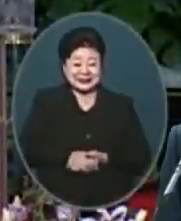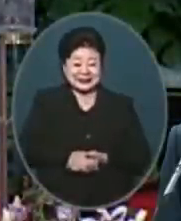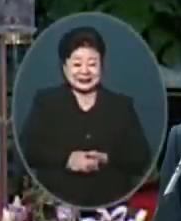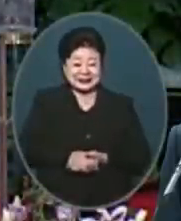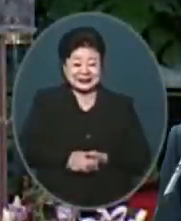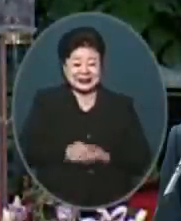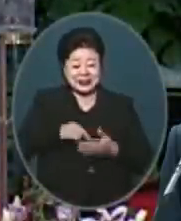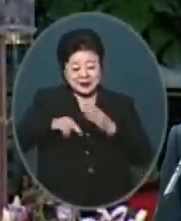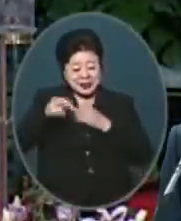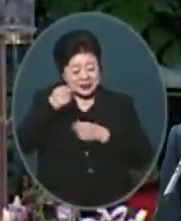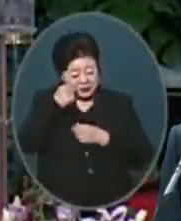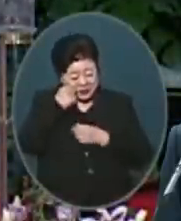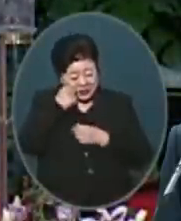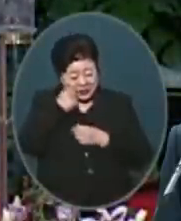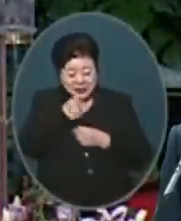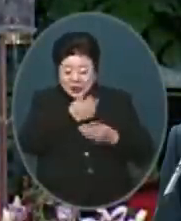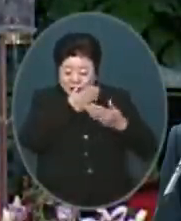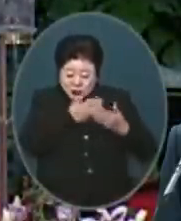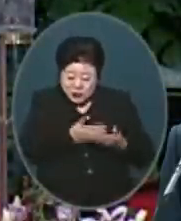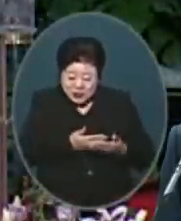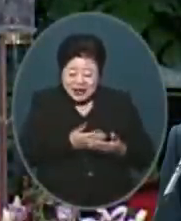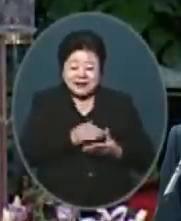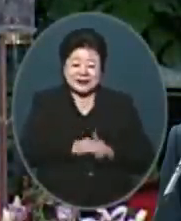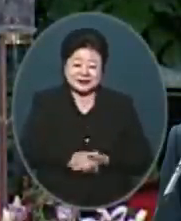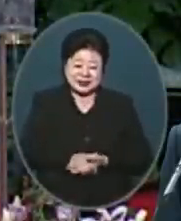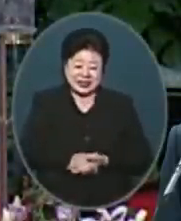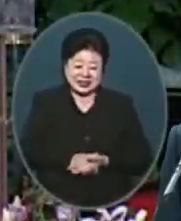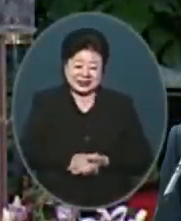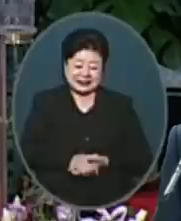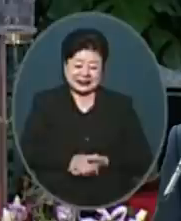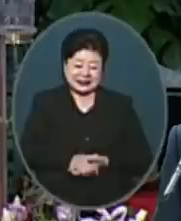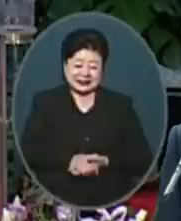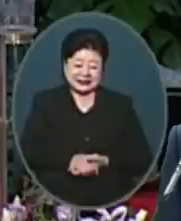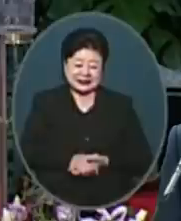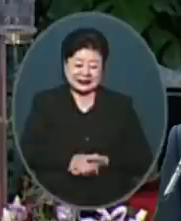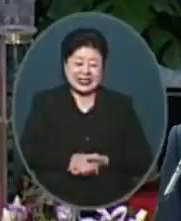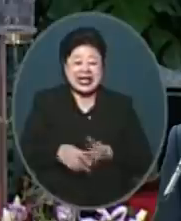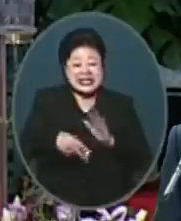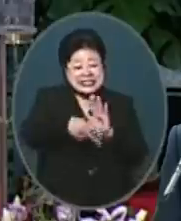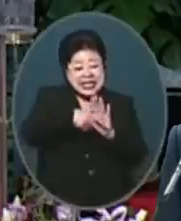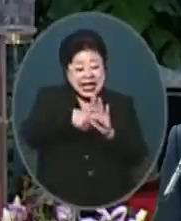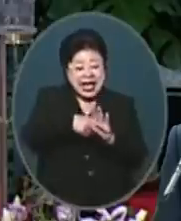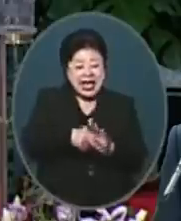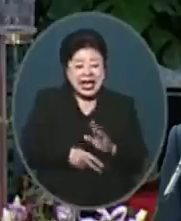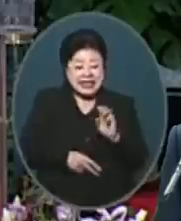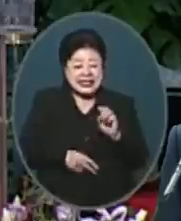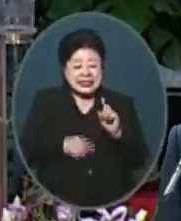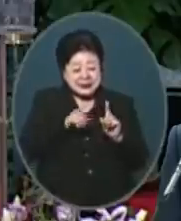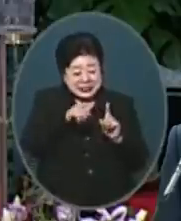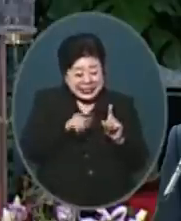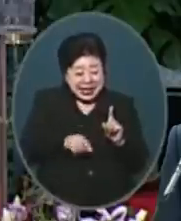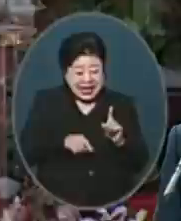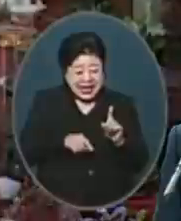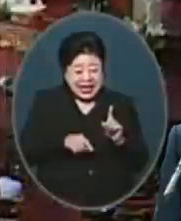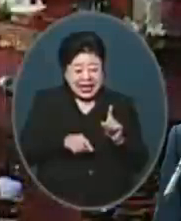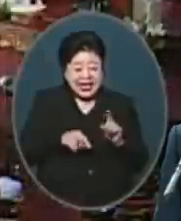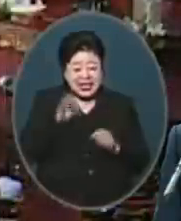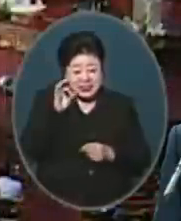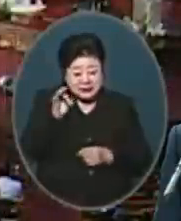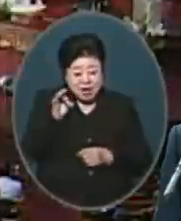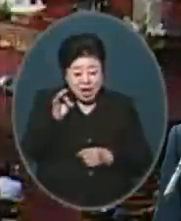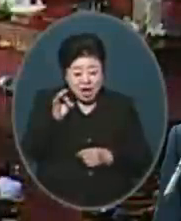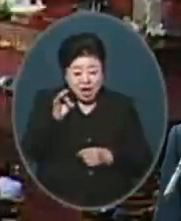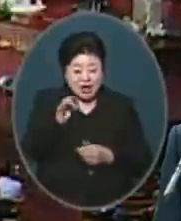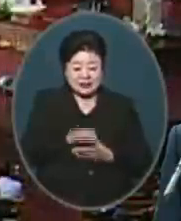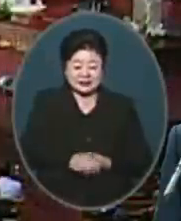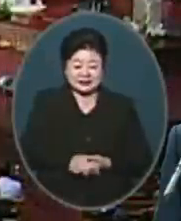형언할 수 없이 귀한 복인 것입니다. 이사야 41장 10절은